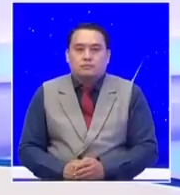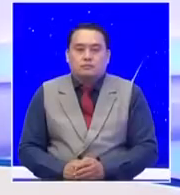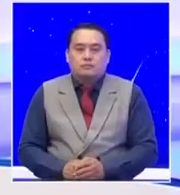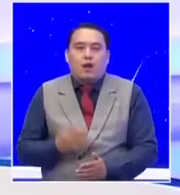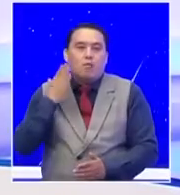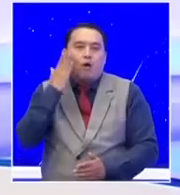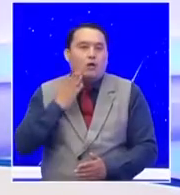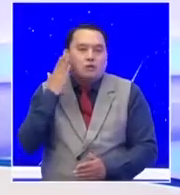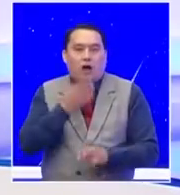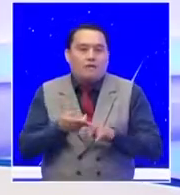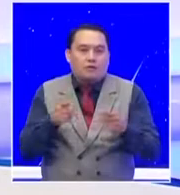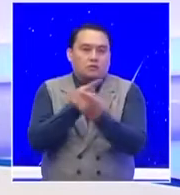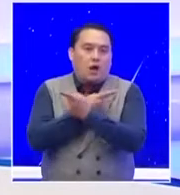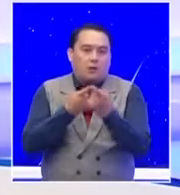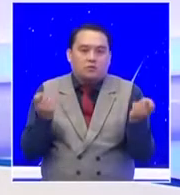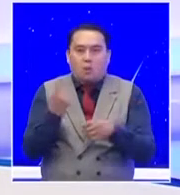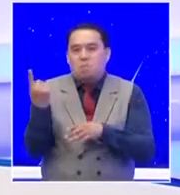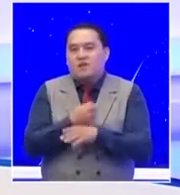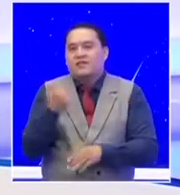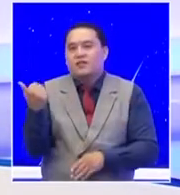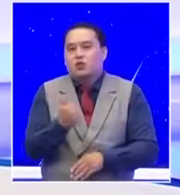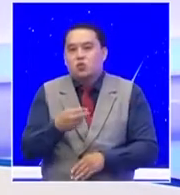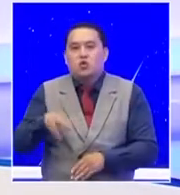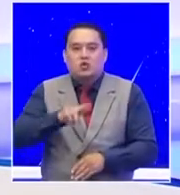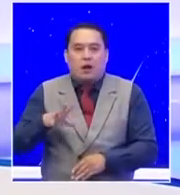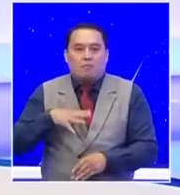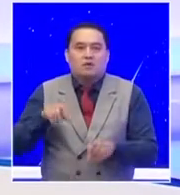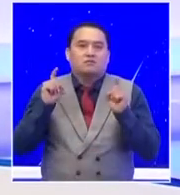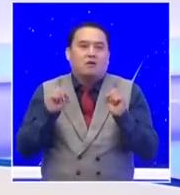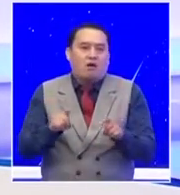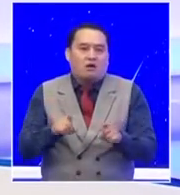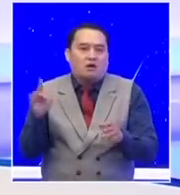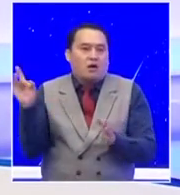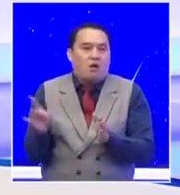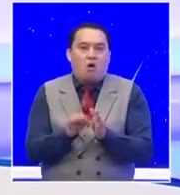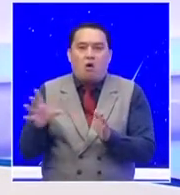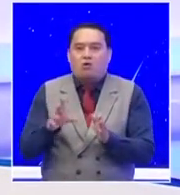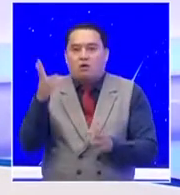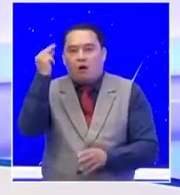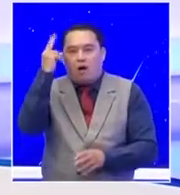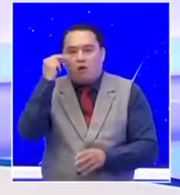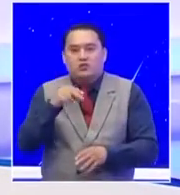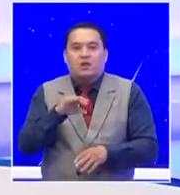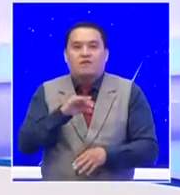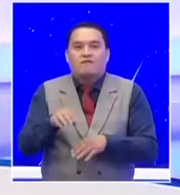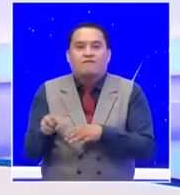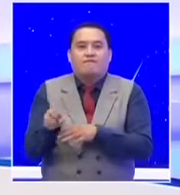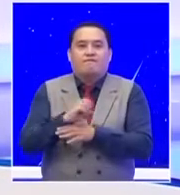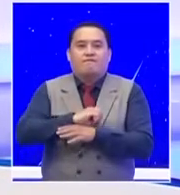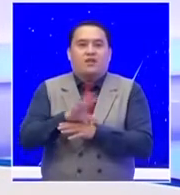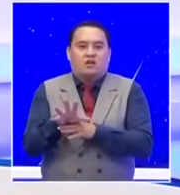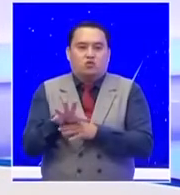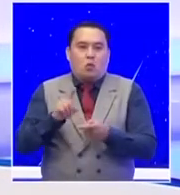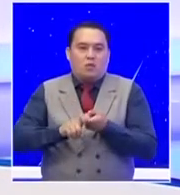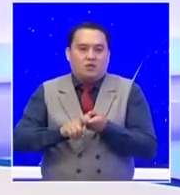В Молдавии, как сообщают власти, за первую неделю июня было зарегистрировано рекордное количество выявленных вирусоносителей.